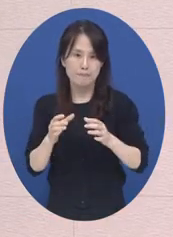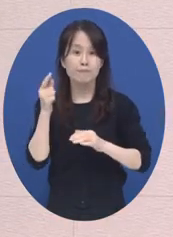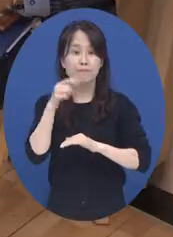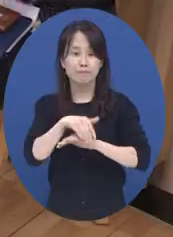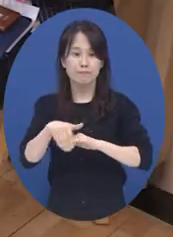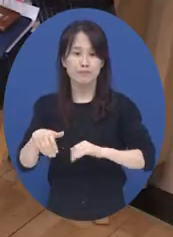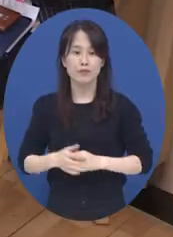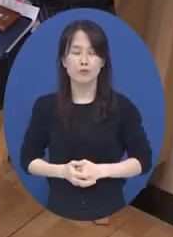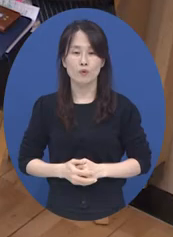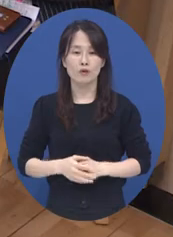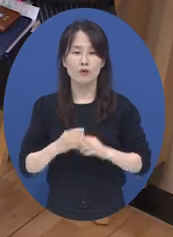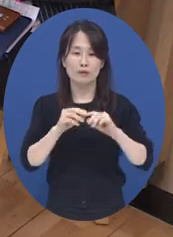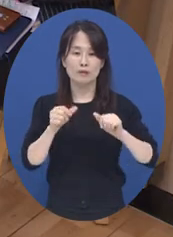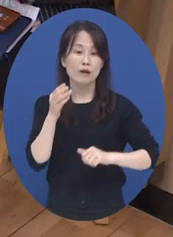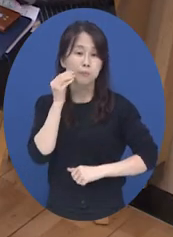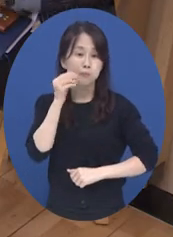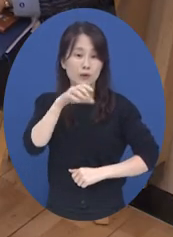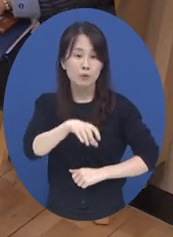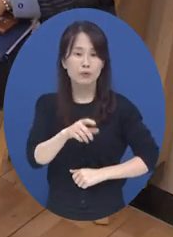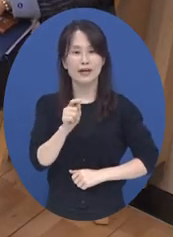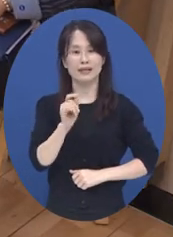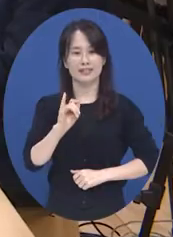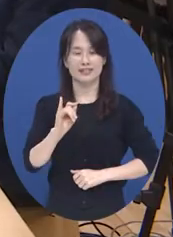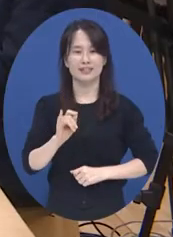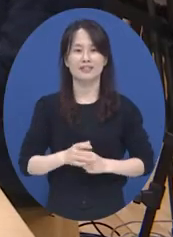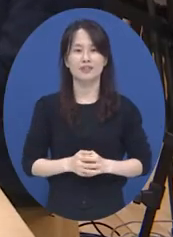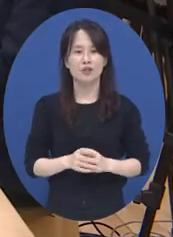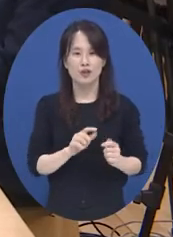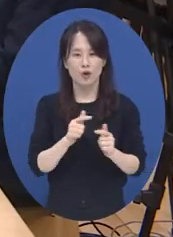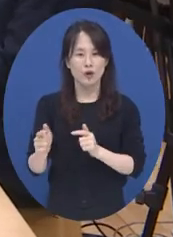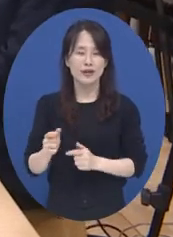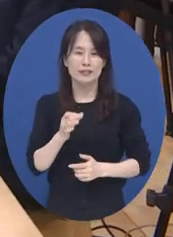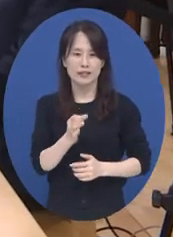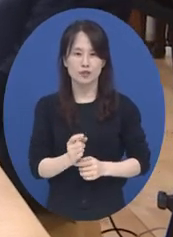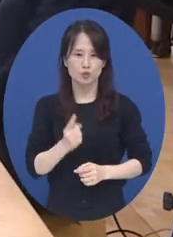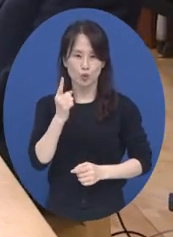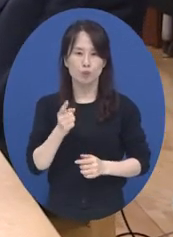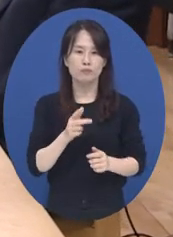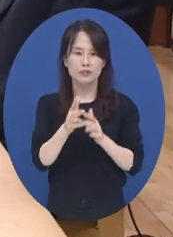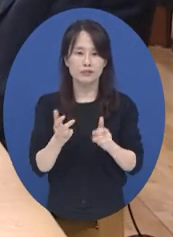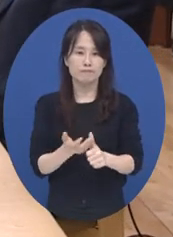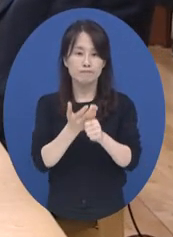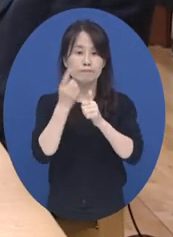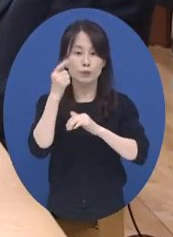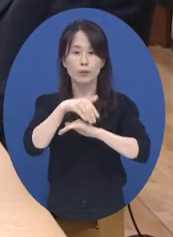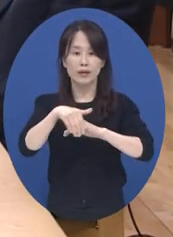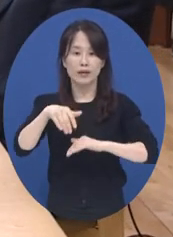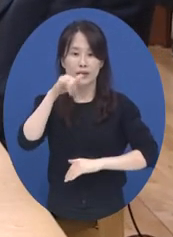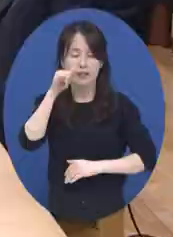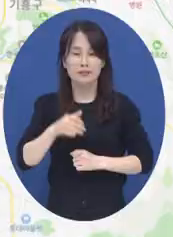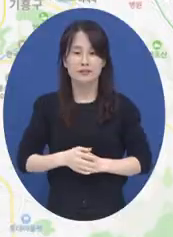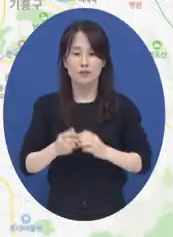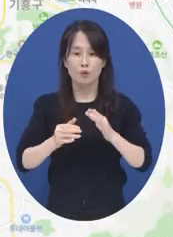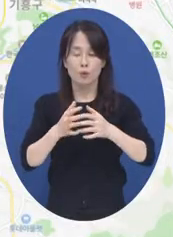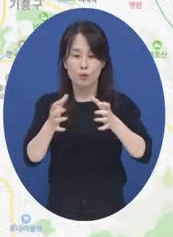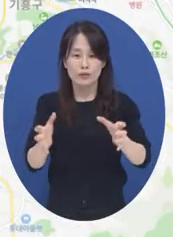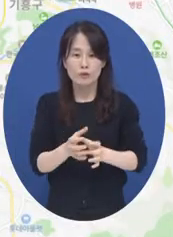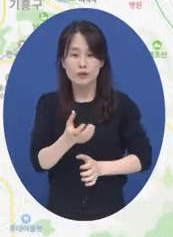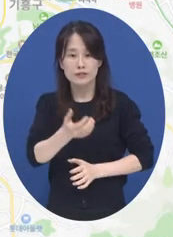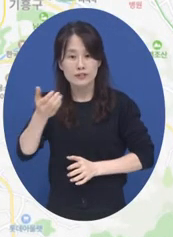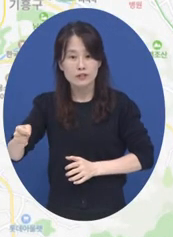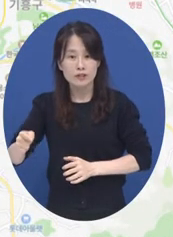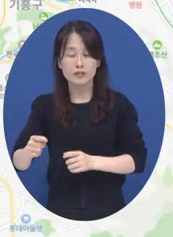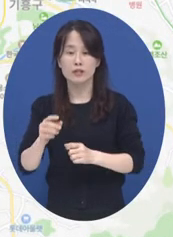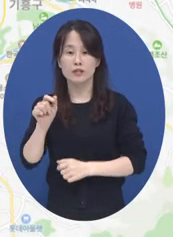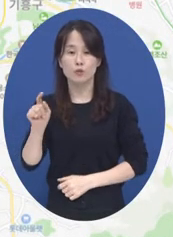했습니다. 수원 시내 유휴부지에 IT, 재생에너지 등 고부가가치 전략 산업을 육성할 계획.